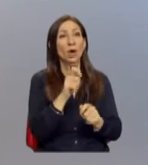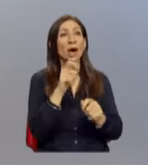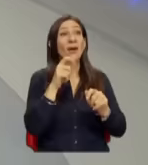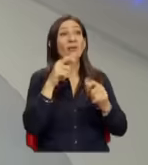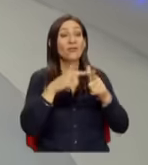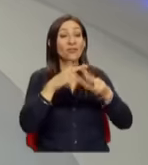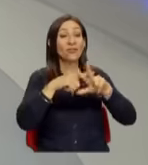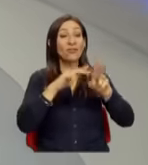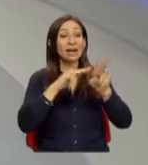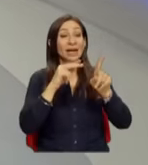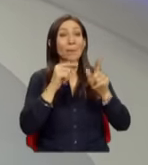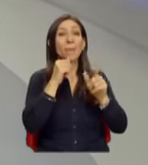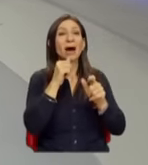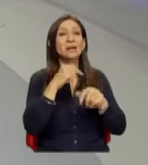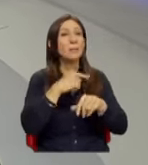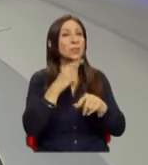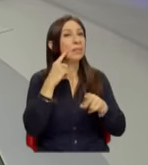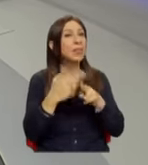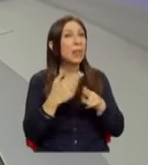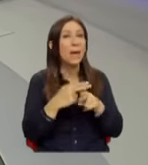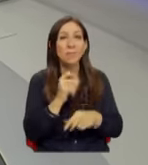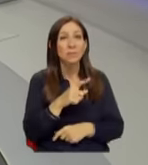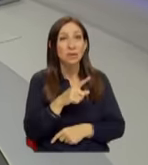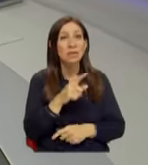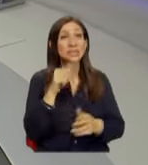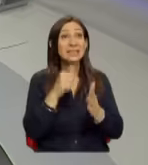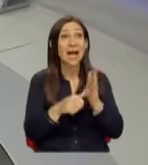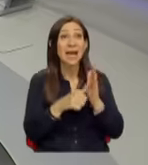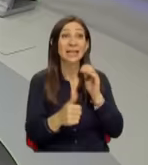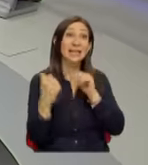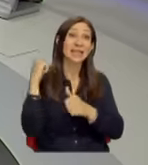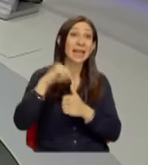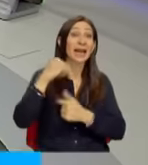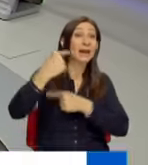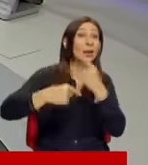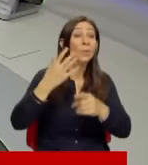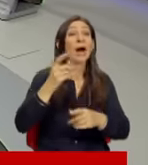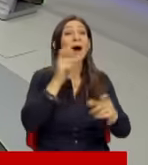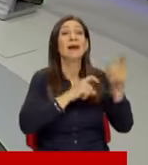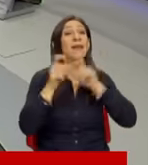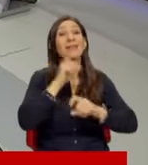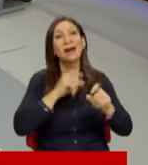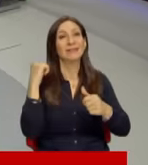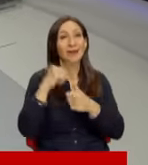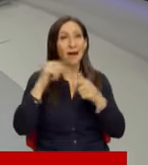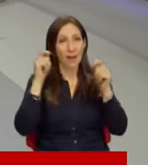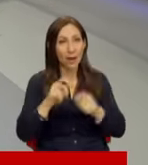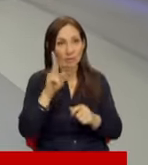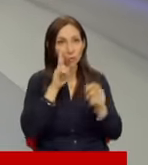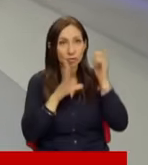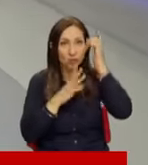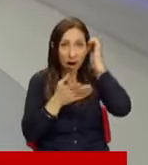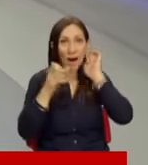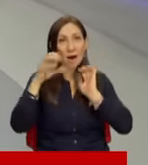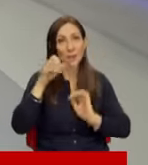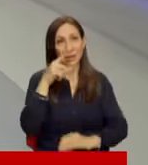Baba zamanında da deneyimlemişlerdi bunu, değil mi? Tarih tekerrür eder değil de hatalar tekerrür eder gibi bir sonuç var o zaman